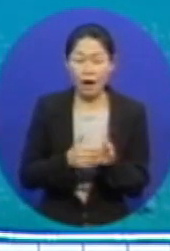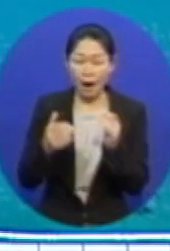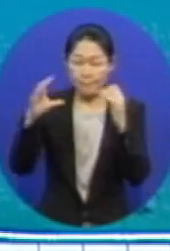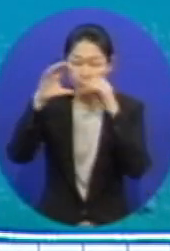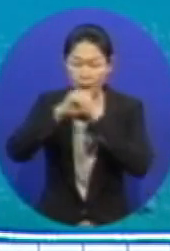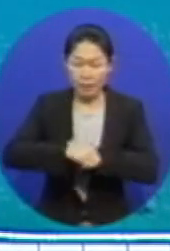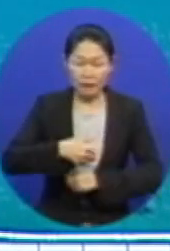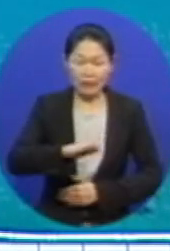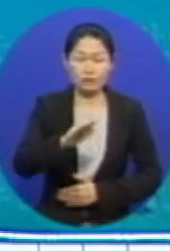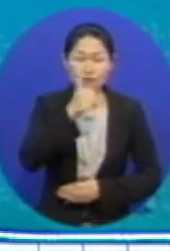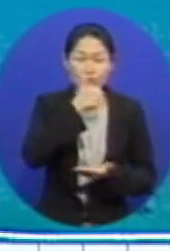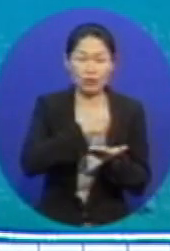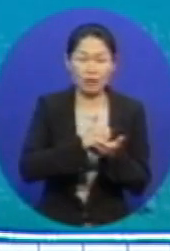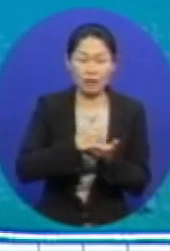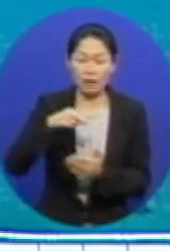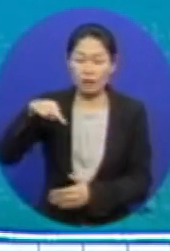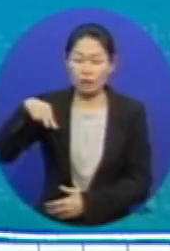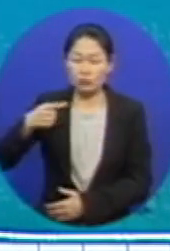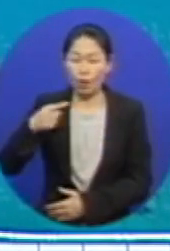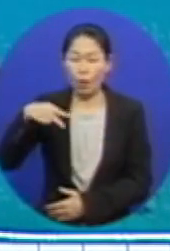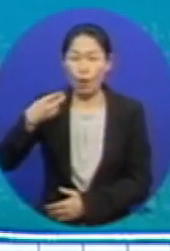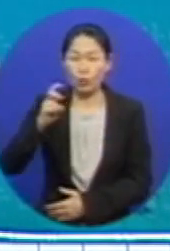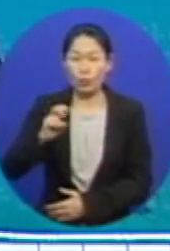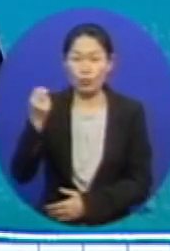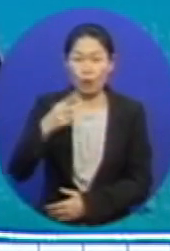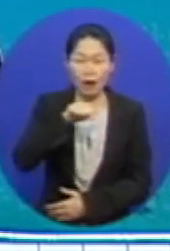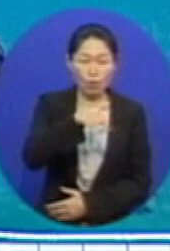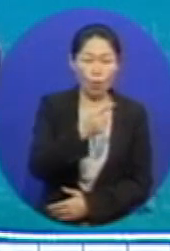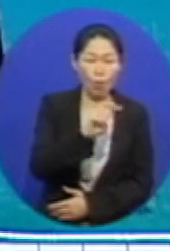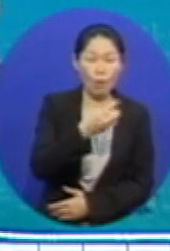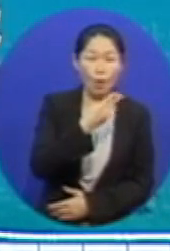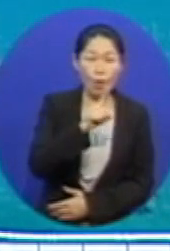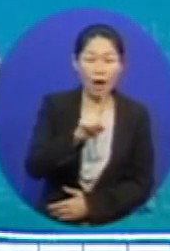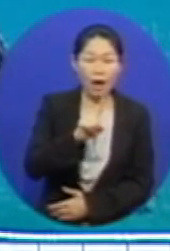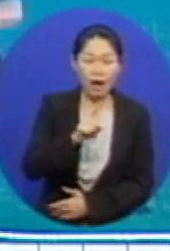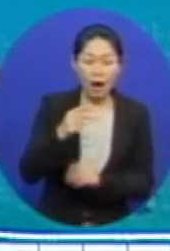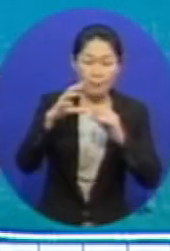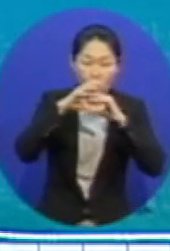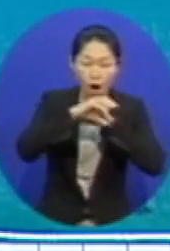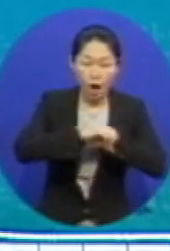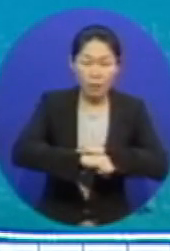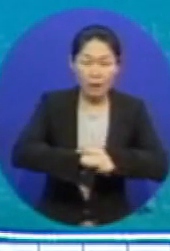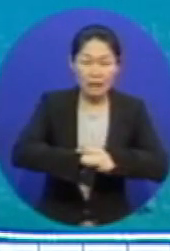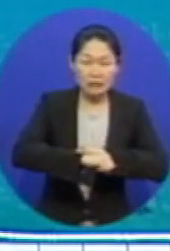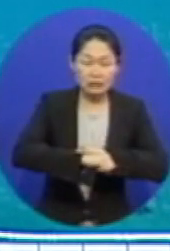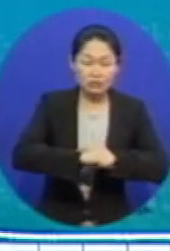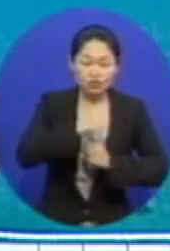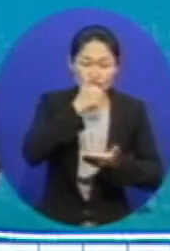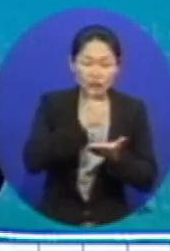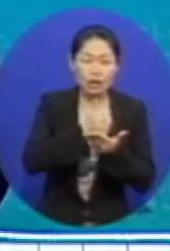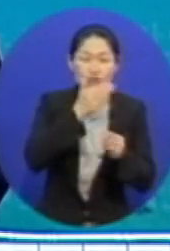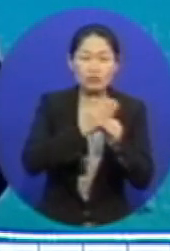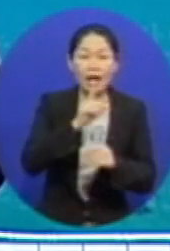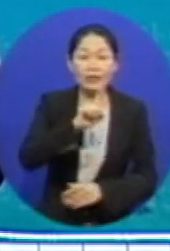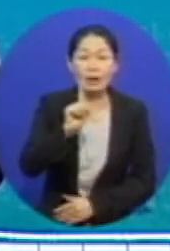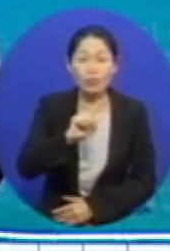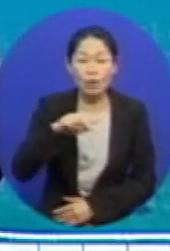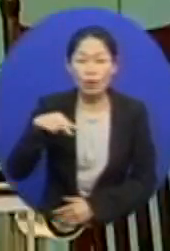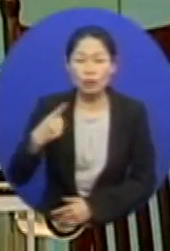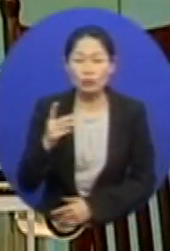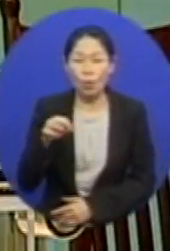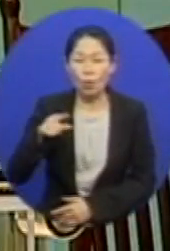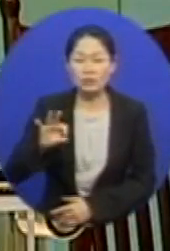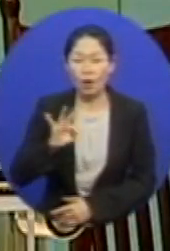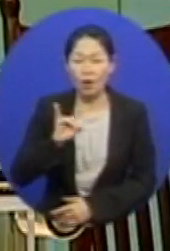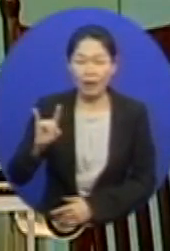소돔과 고모라가 멸망할 면 그 원인의 죄 중에 하나가 통성 해요 그런데도